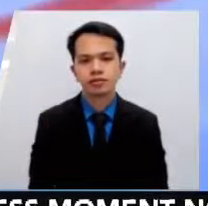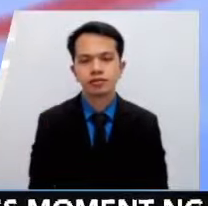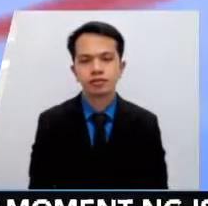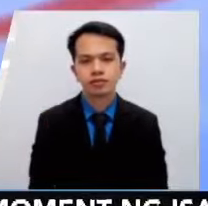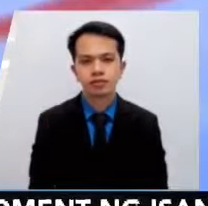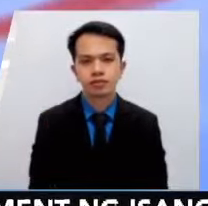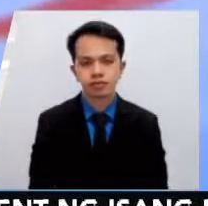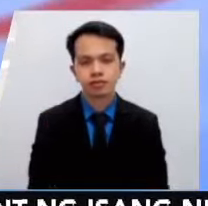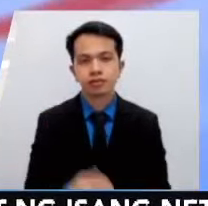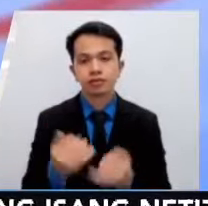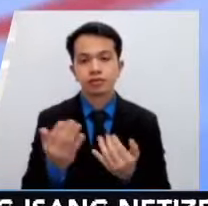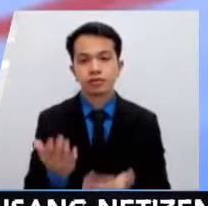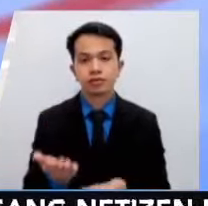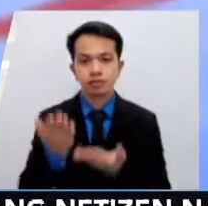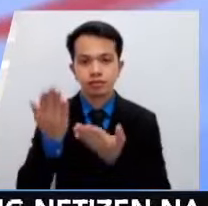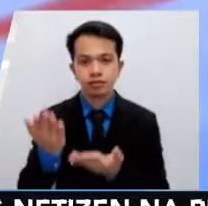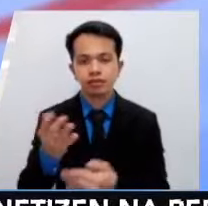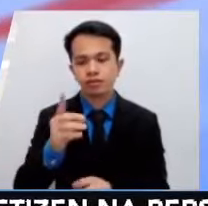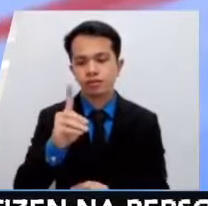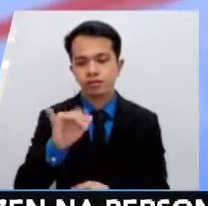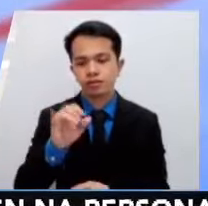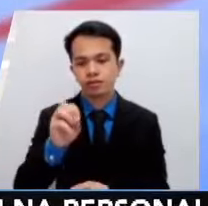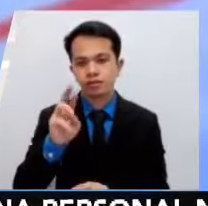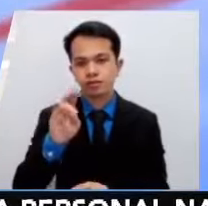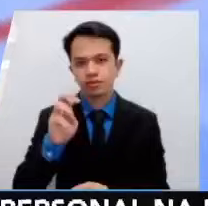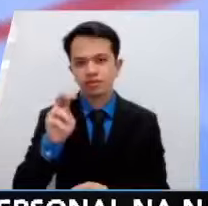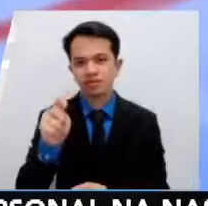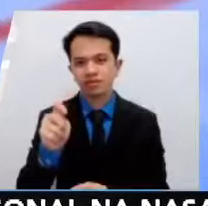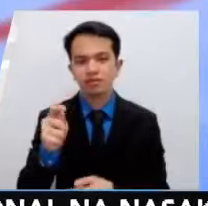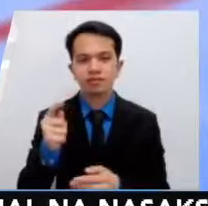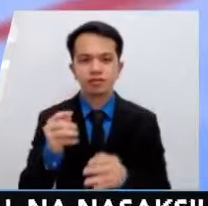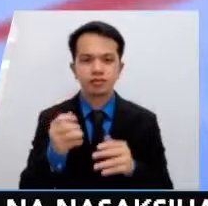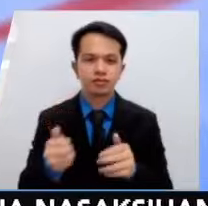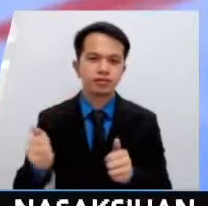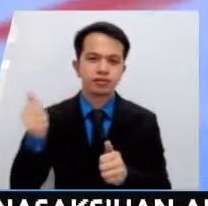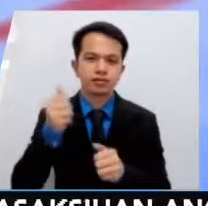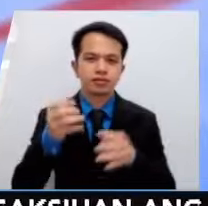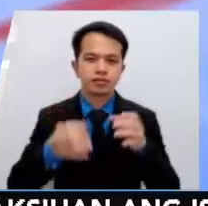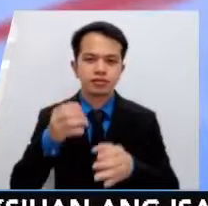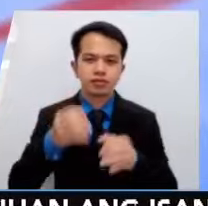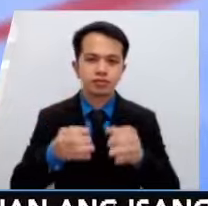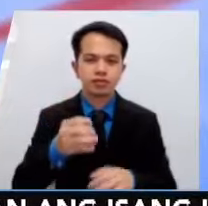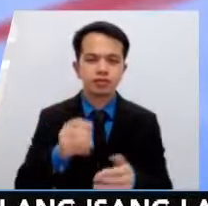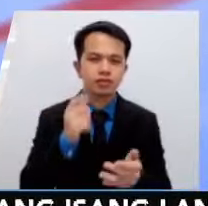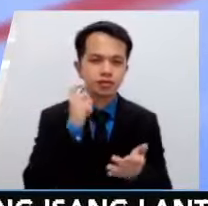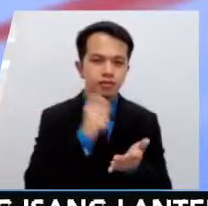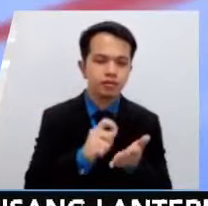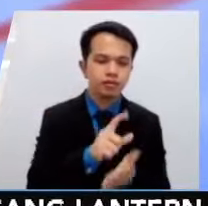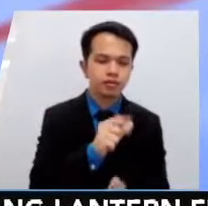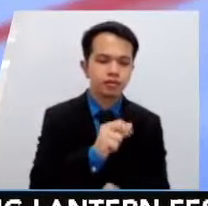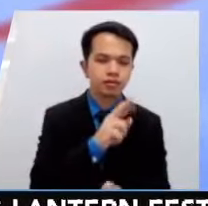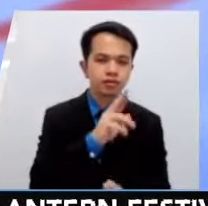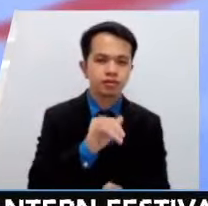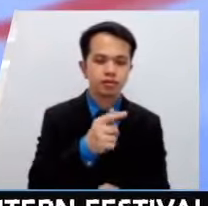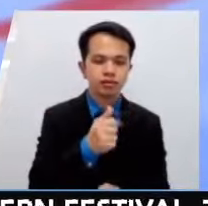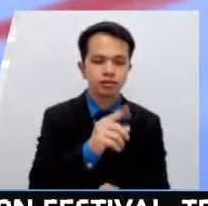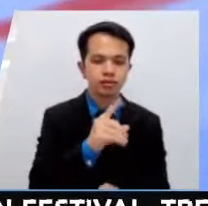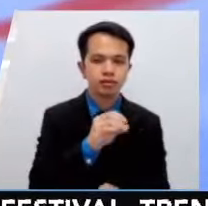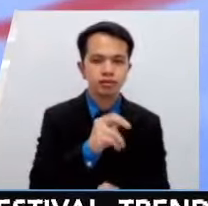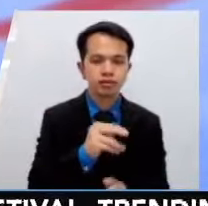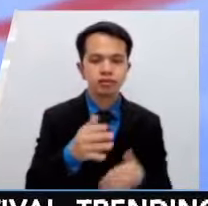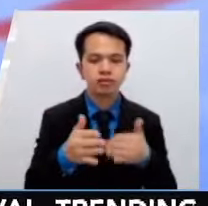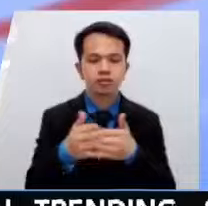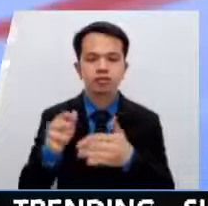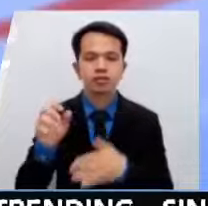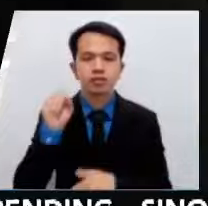Naghain ang disbarment complaint ngayong umaga sa Supreme Court si Poverty Alleviation Secretary Larry Gadon laban kay Vice President Sara